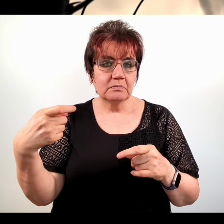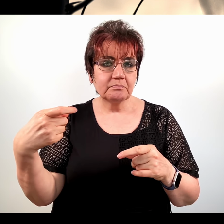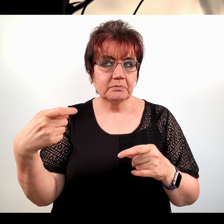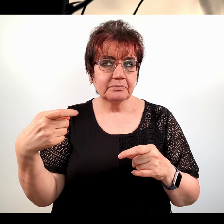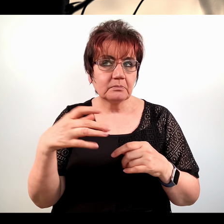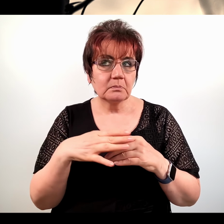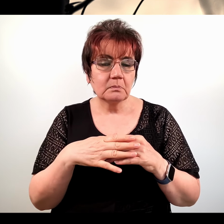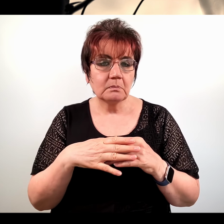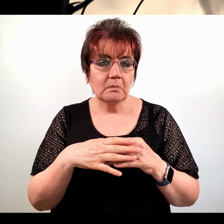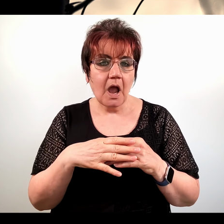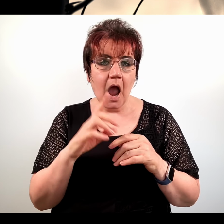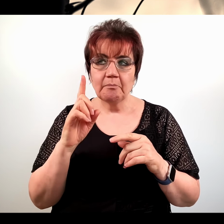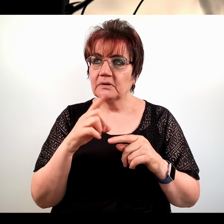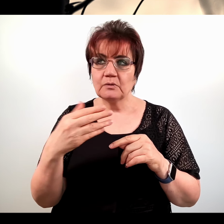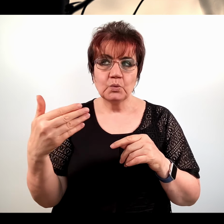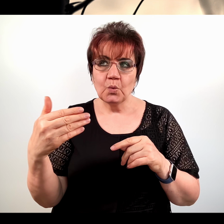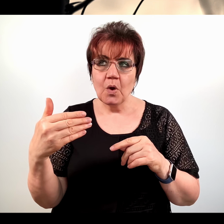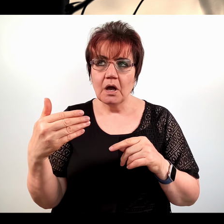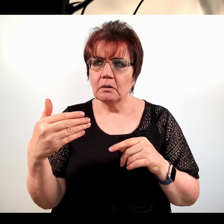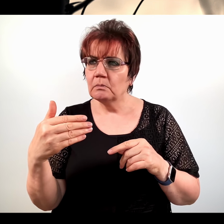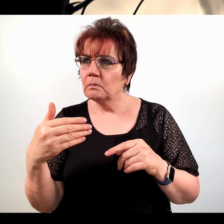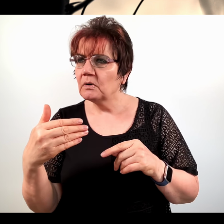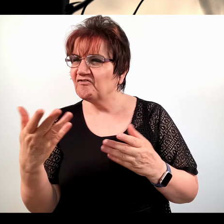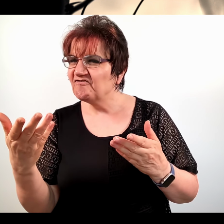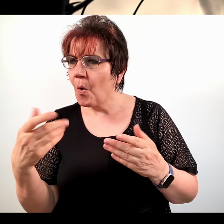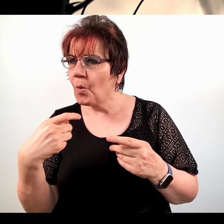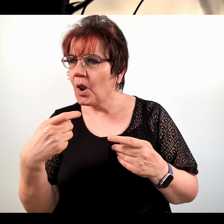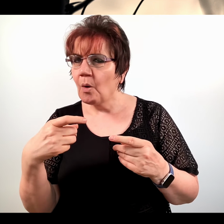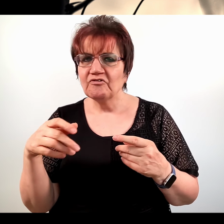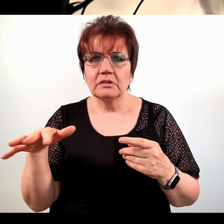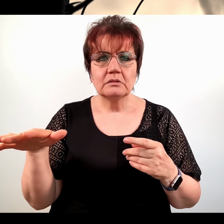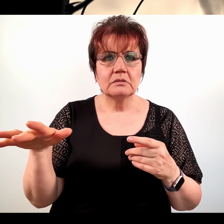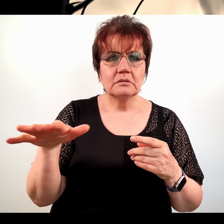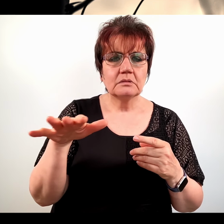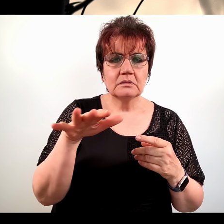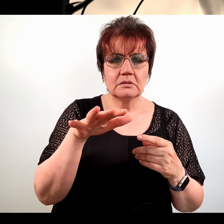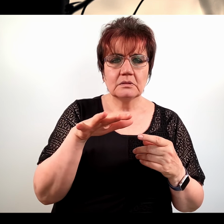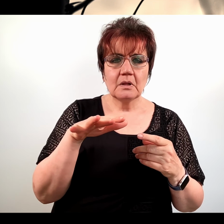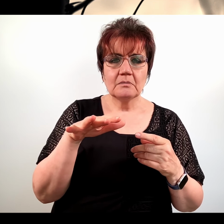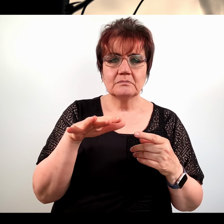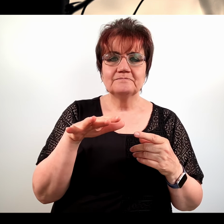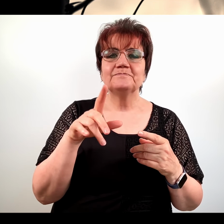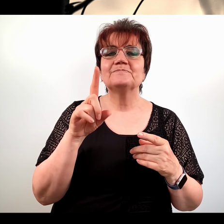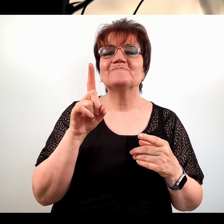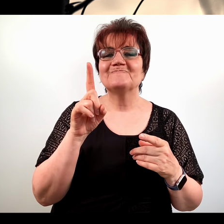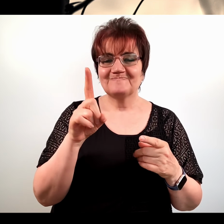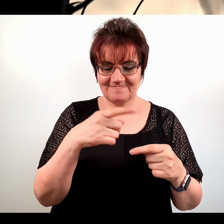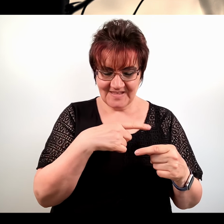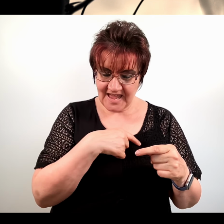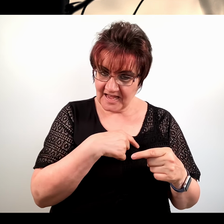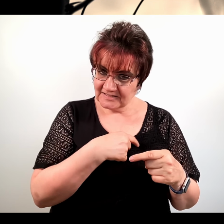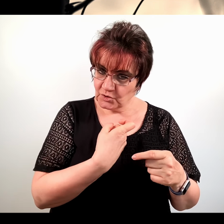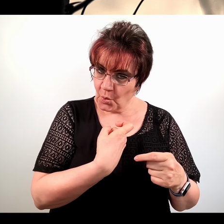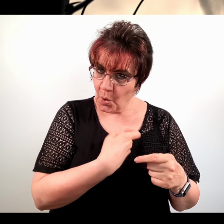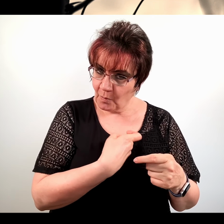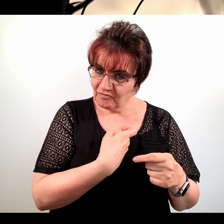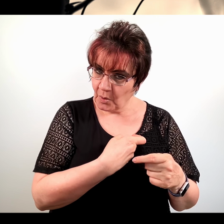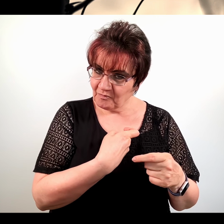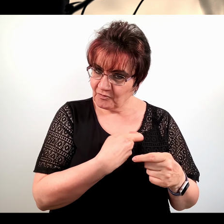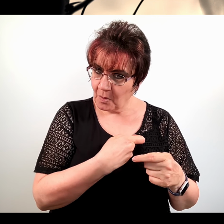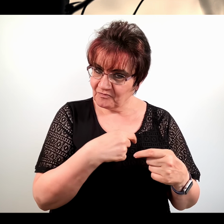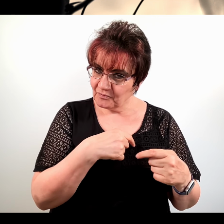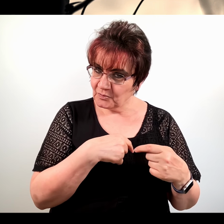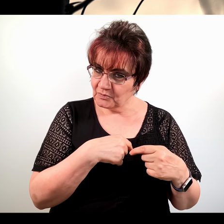Doch es klopfte nicht an seine Türe. Es klopfte an sein Herz und eine